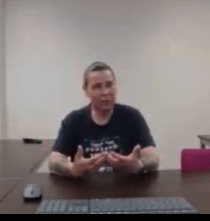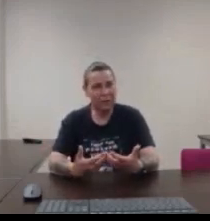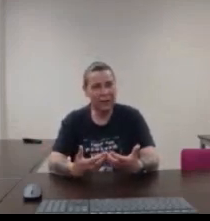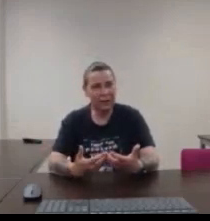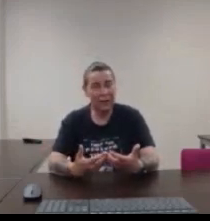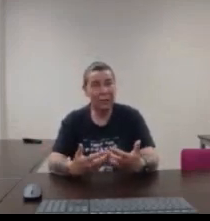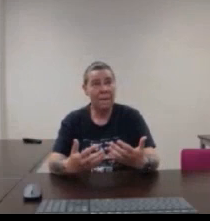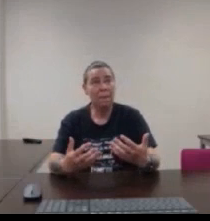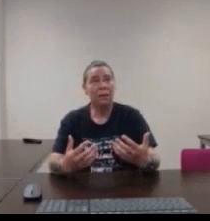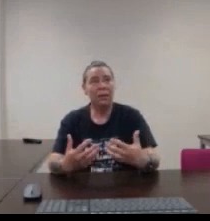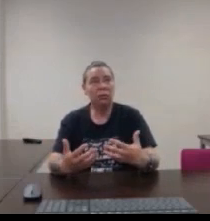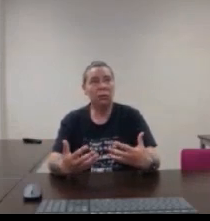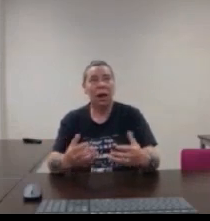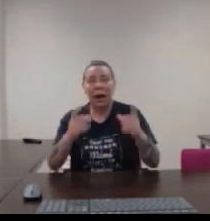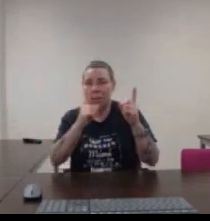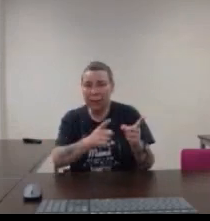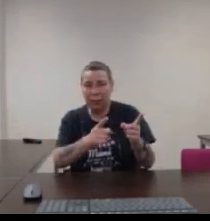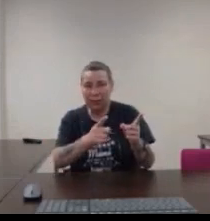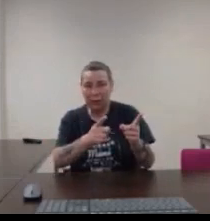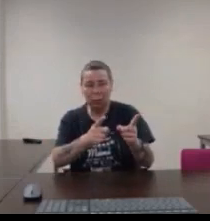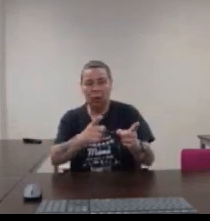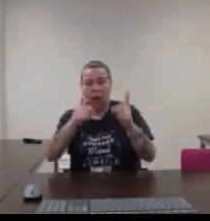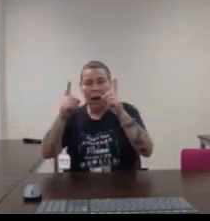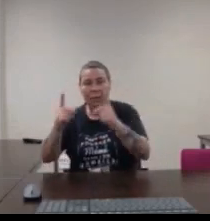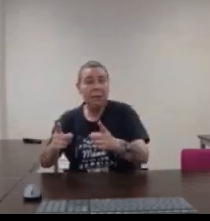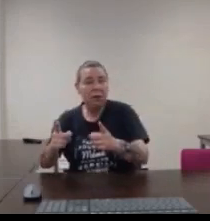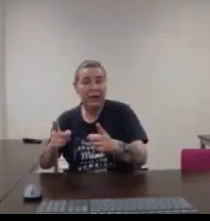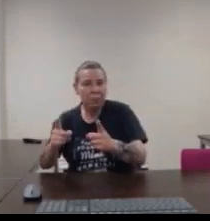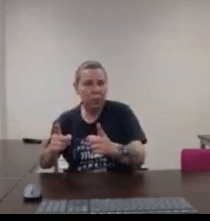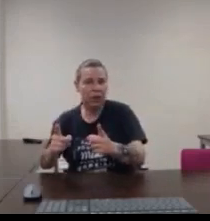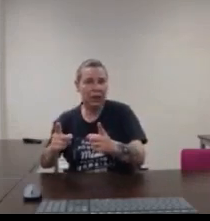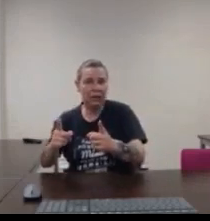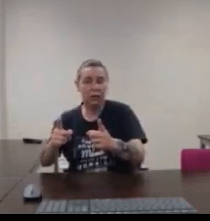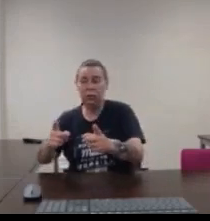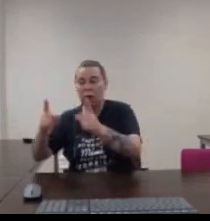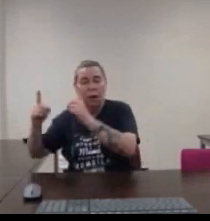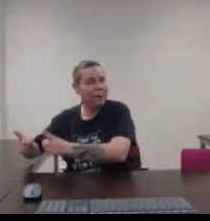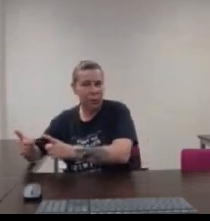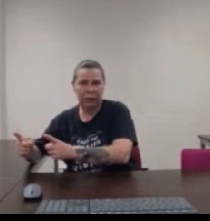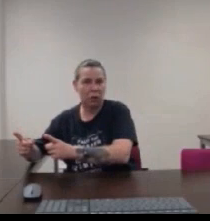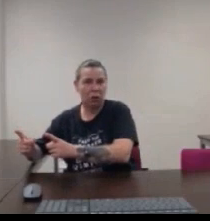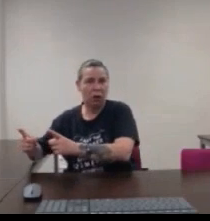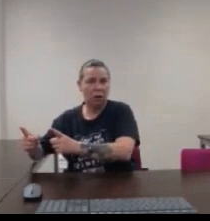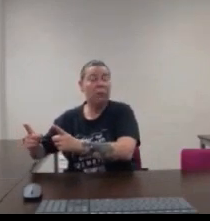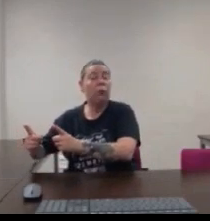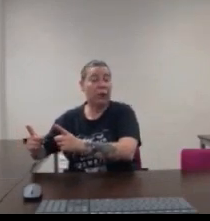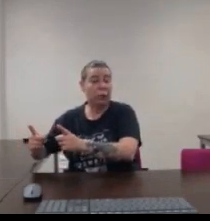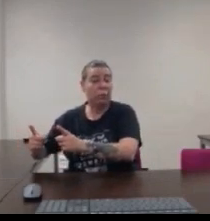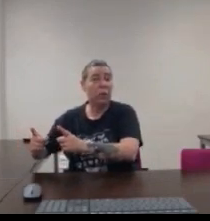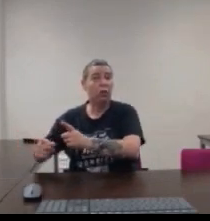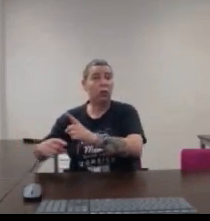complexe dans la problématique TMS, c'est que à même exposition, à même typologie d'individu, pas forcément